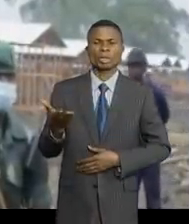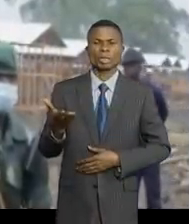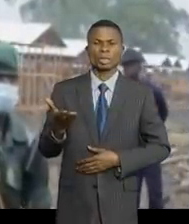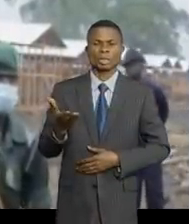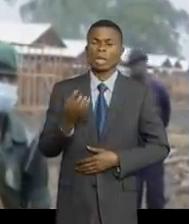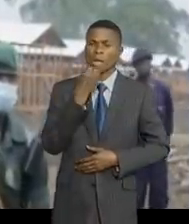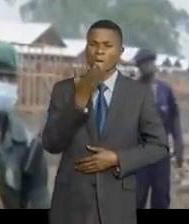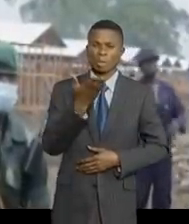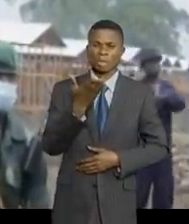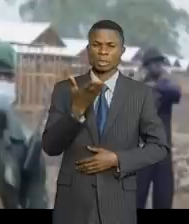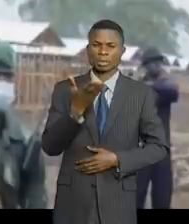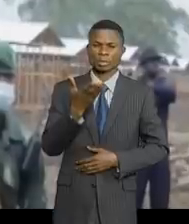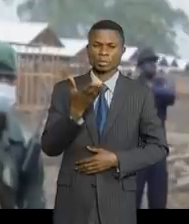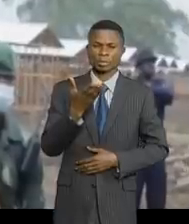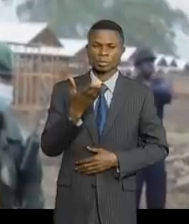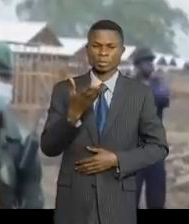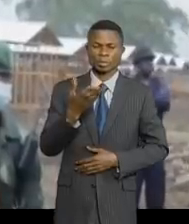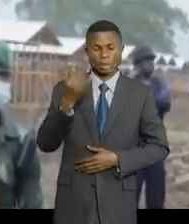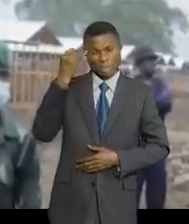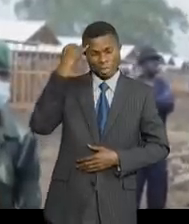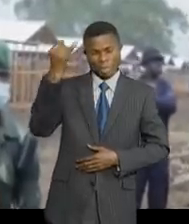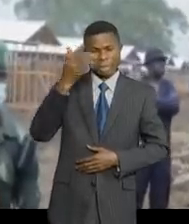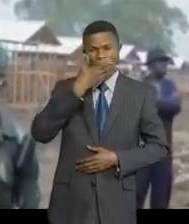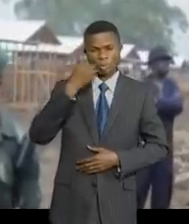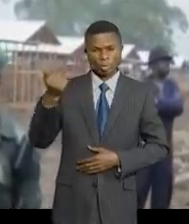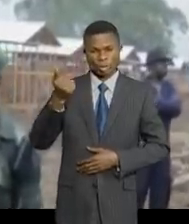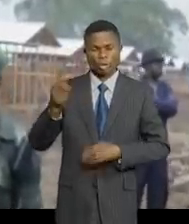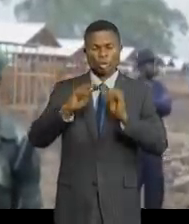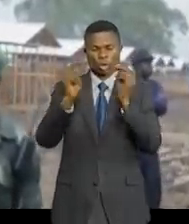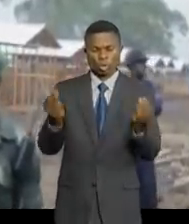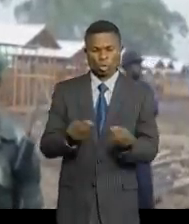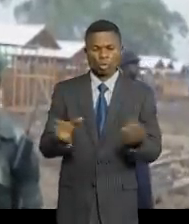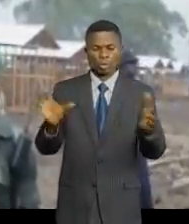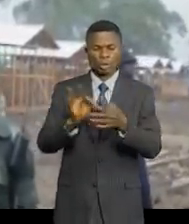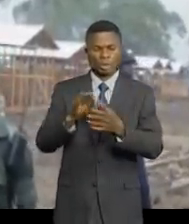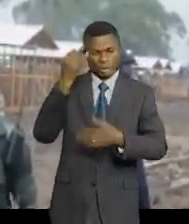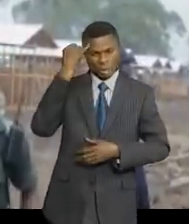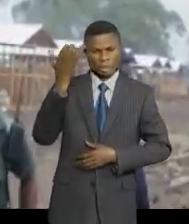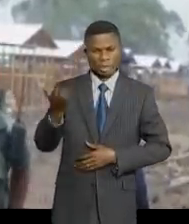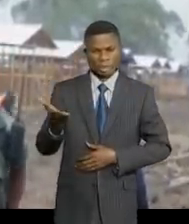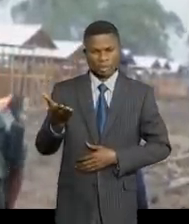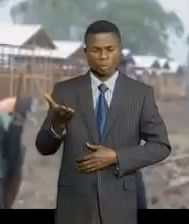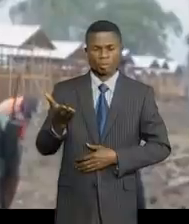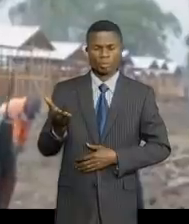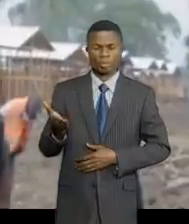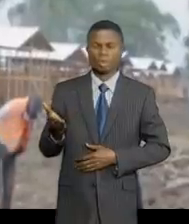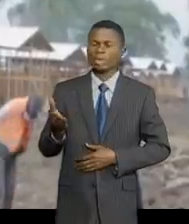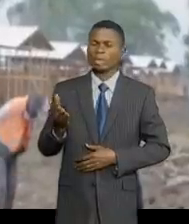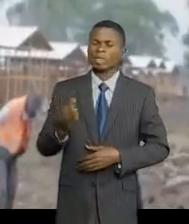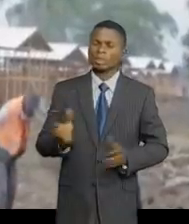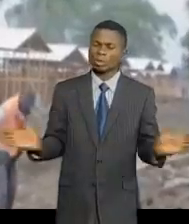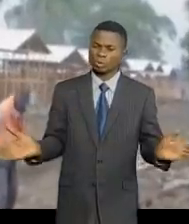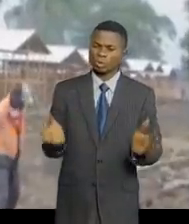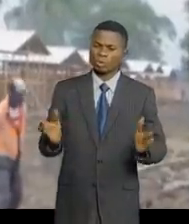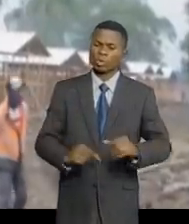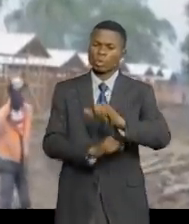avons déjà un niveau d'oxygène avec cette compagnie qui est arrivée, ça vient encore en plus de booster les unités qui sont